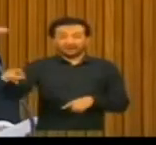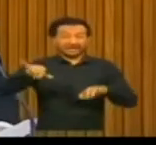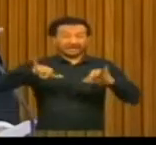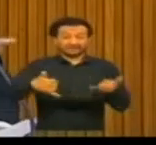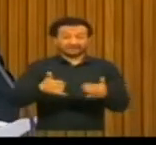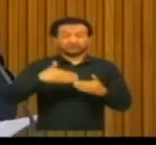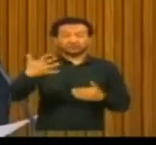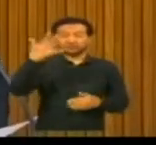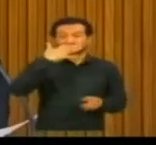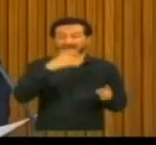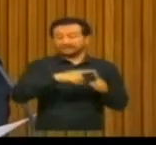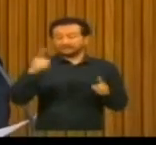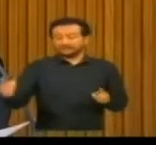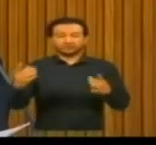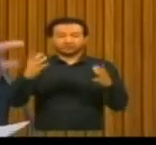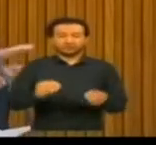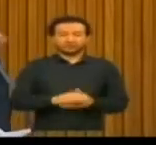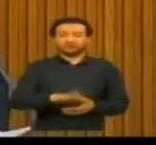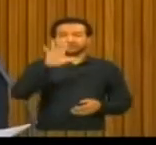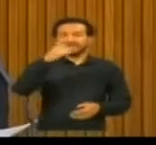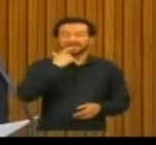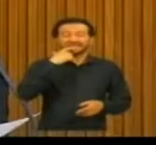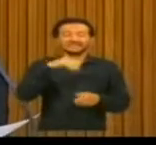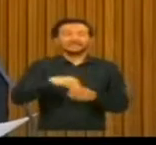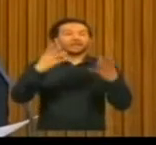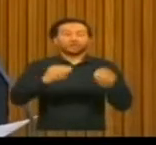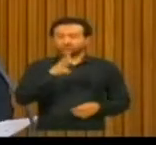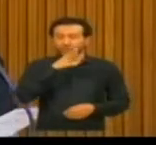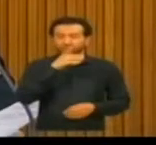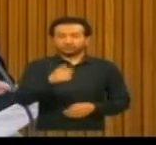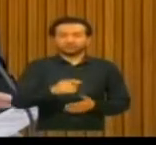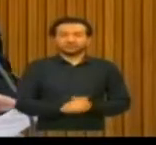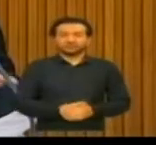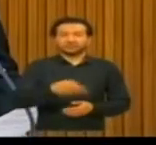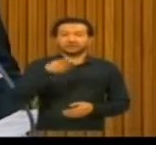üzerinden 5 yıl geçti. 5 yıl içinde ne oldu biliyor musunuz?